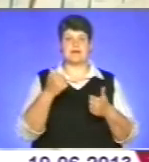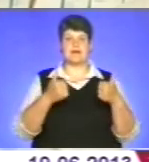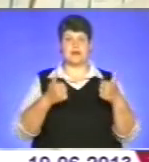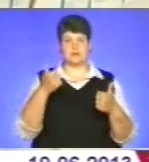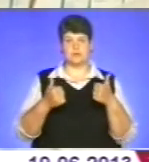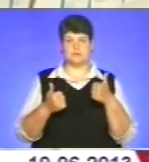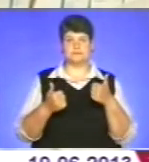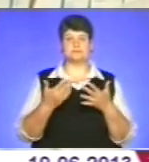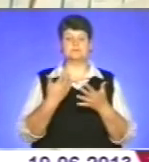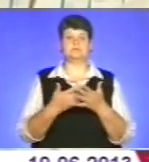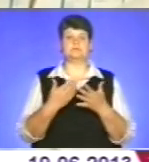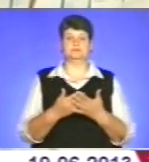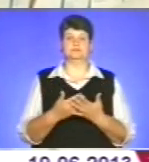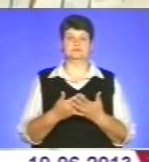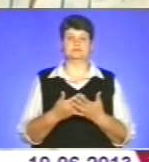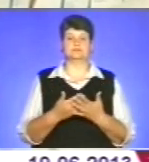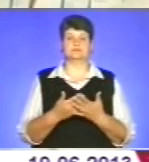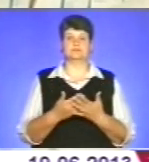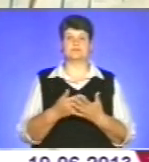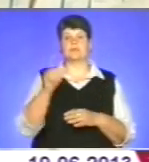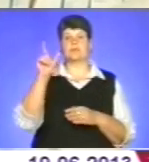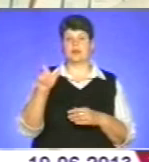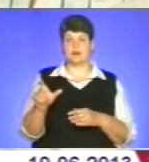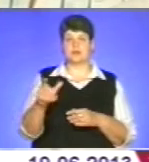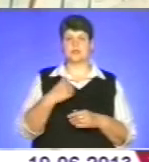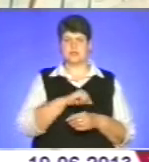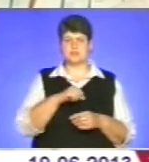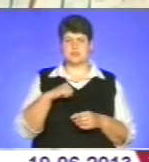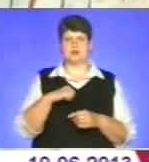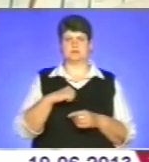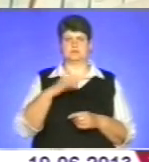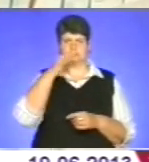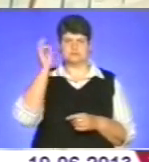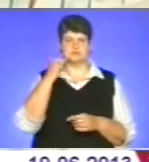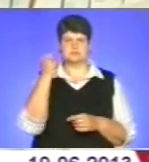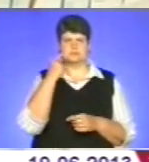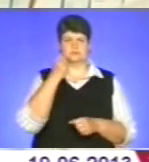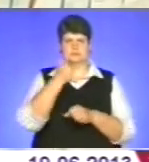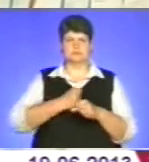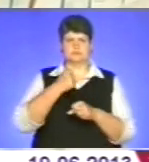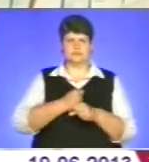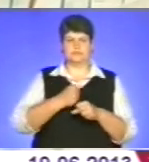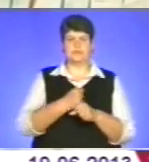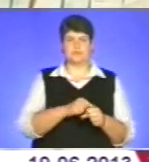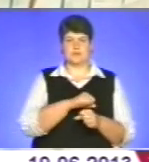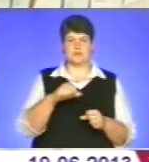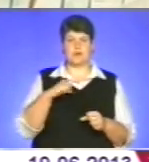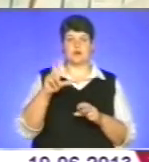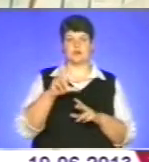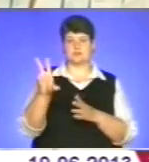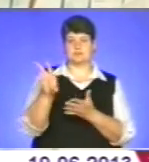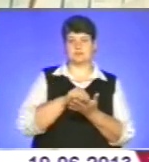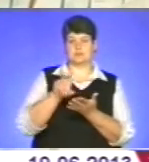і десь, скажімо, абітурієнт, який добросовісно працює сам, і абітурієнт, який списує, а кількість балів впливає на